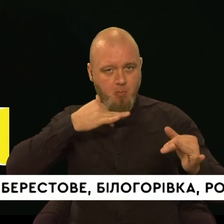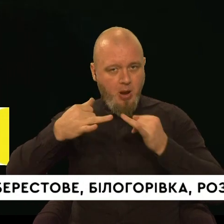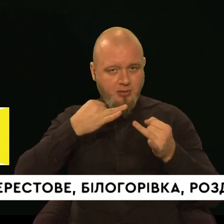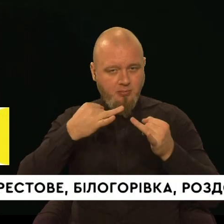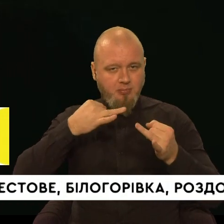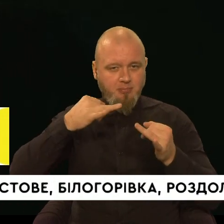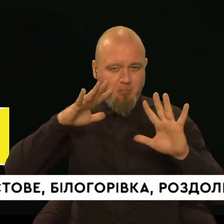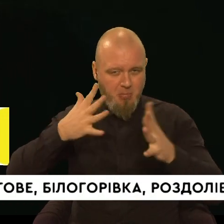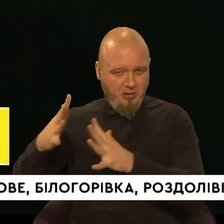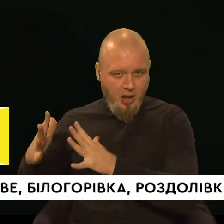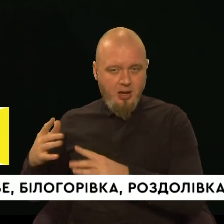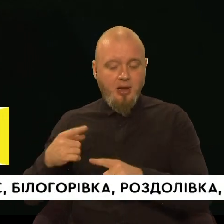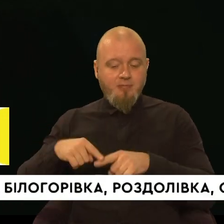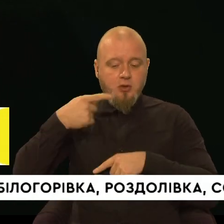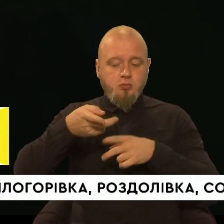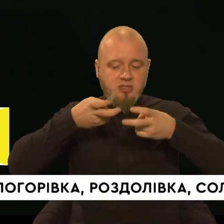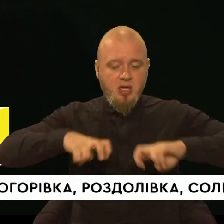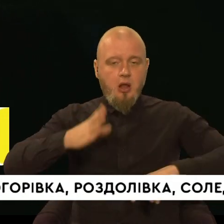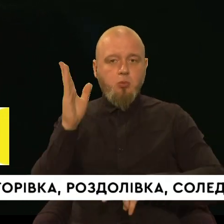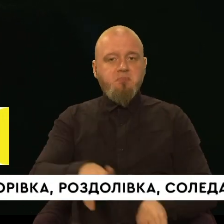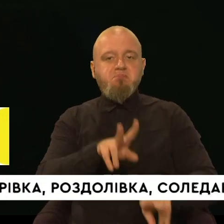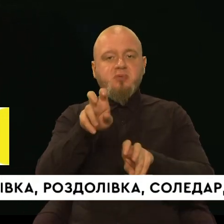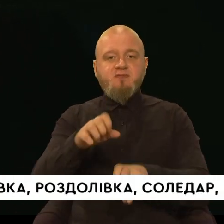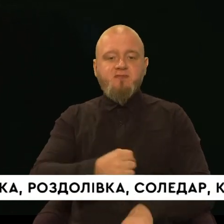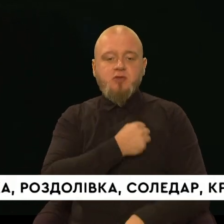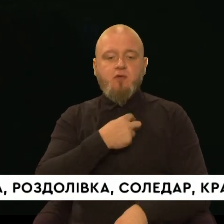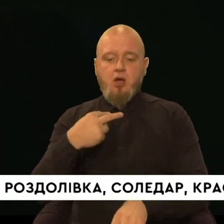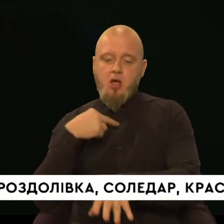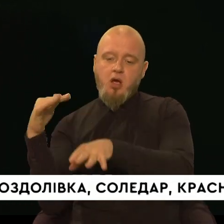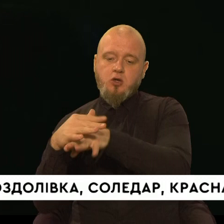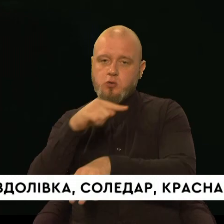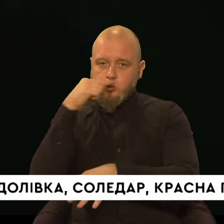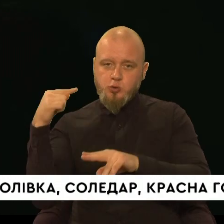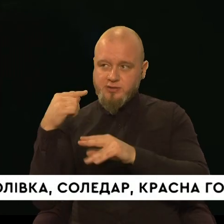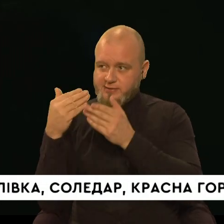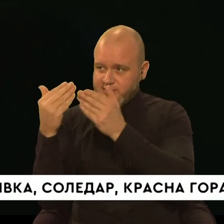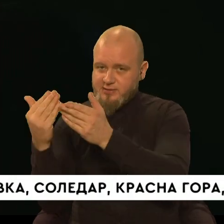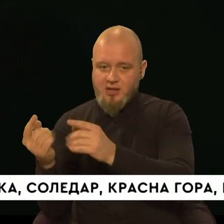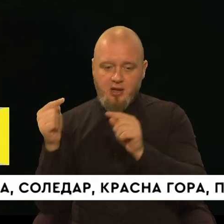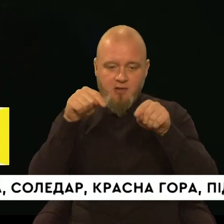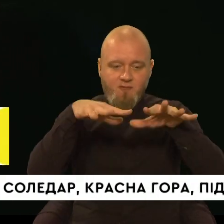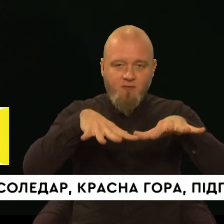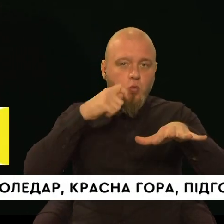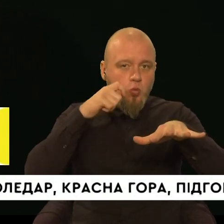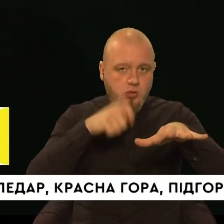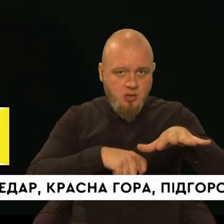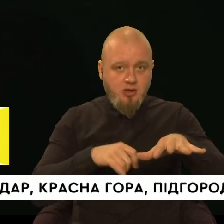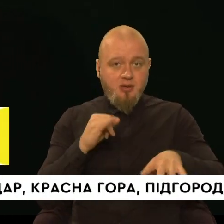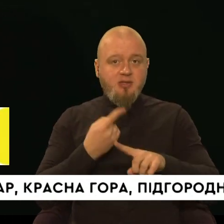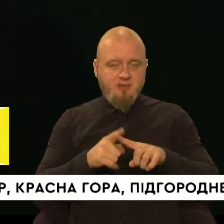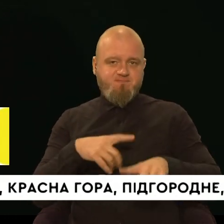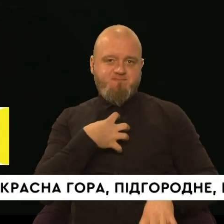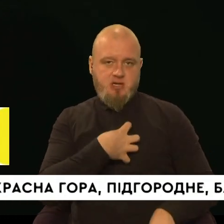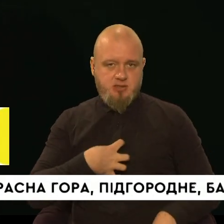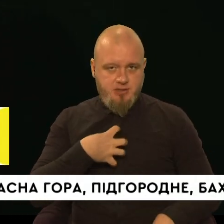засідання буде присвячено військовій агресії російській в Україні. І це